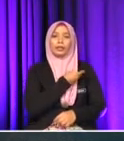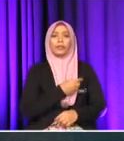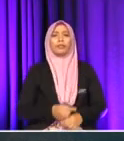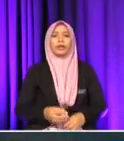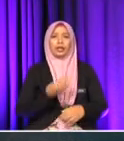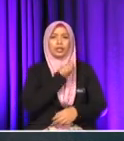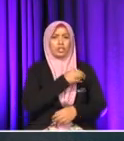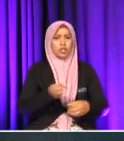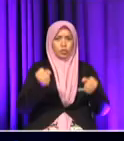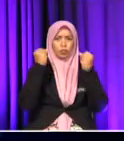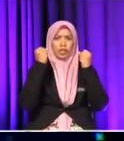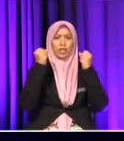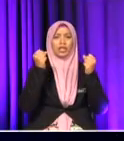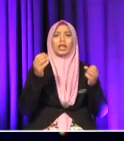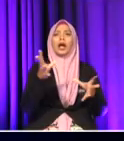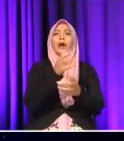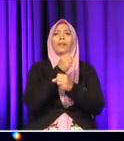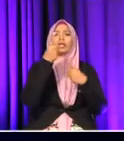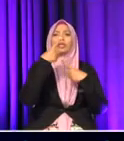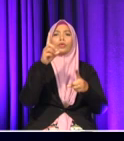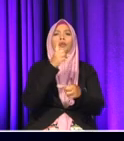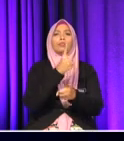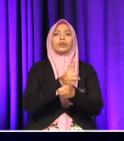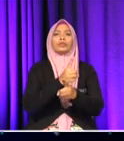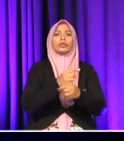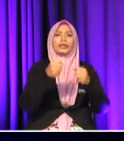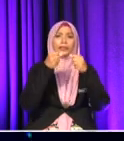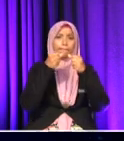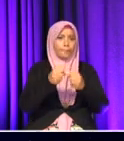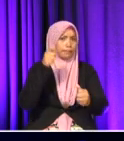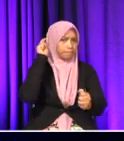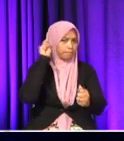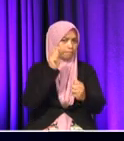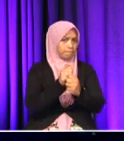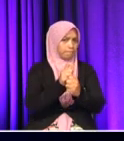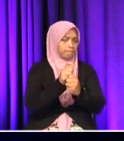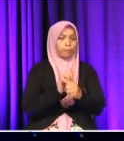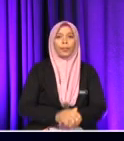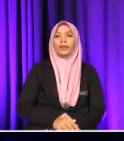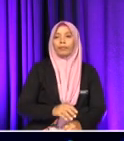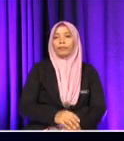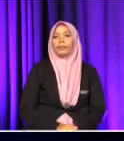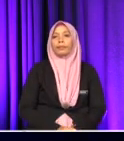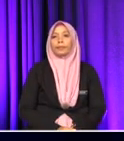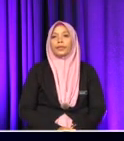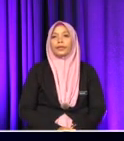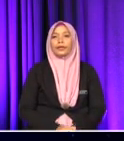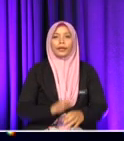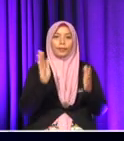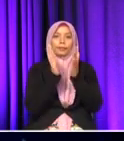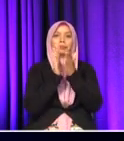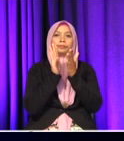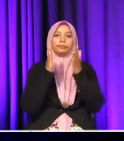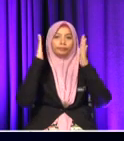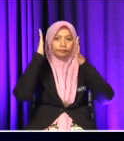bersemangat dapat jawaban yang betul semuanya tepat mereka adalah Afifah Farha dan juga Suhana berita